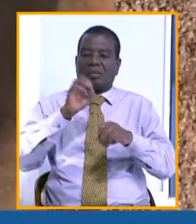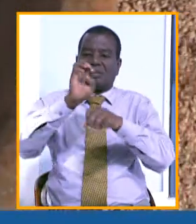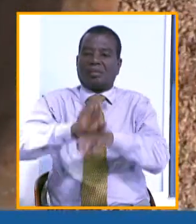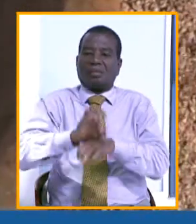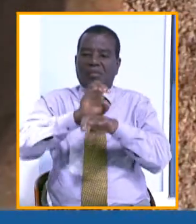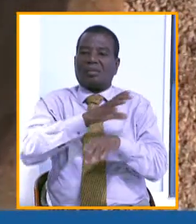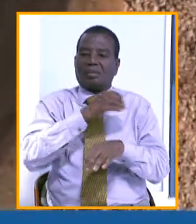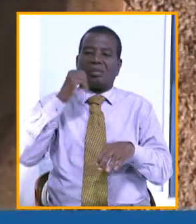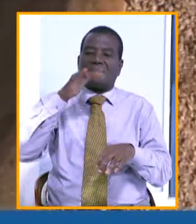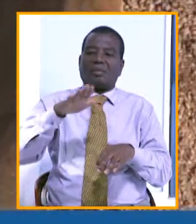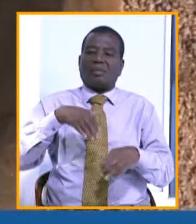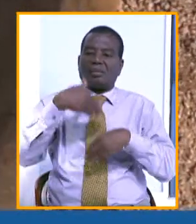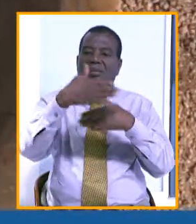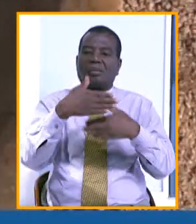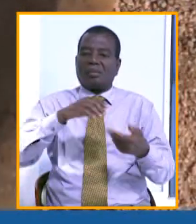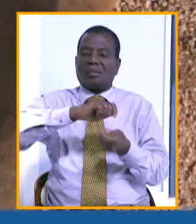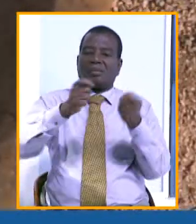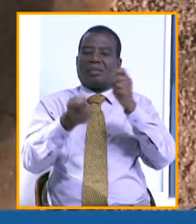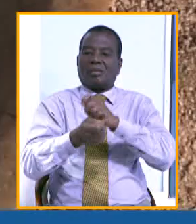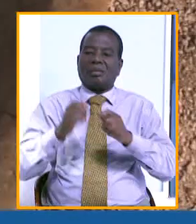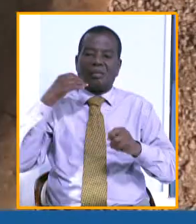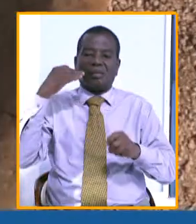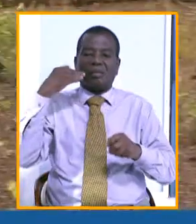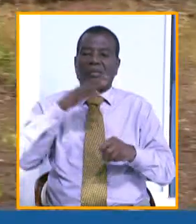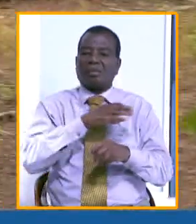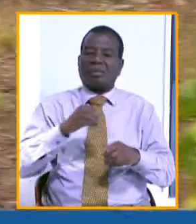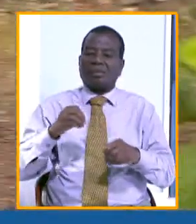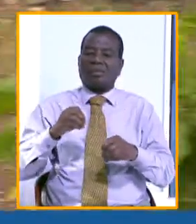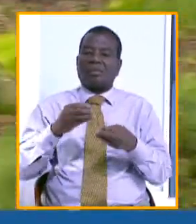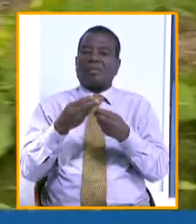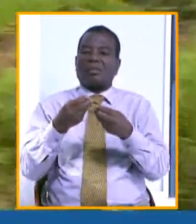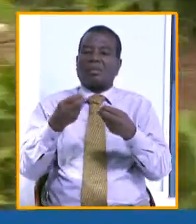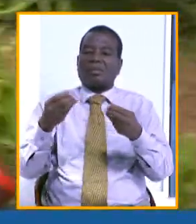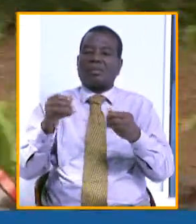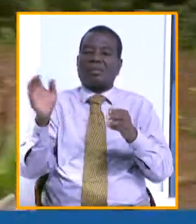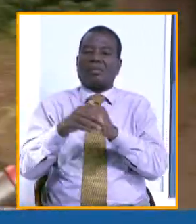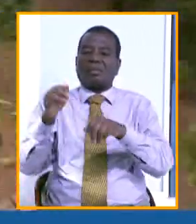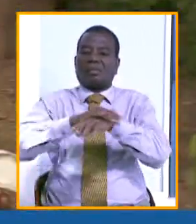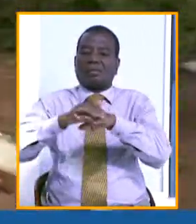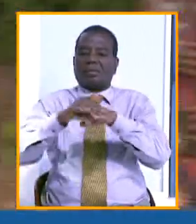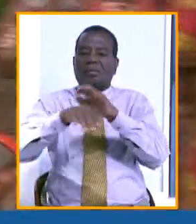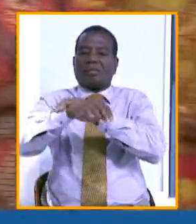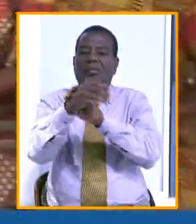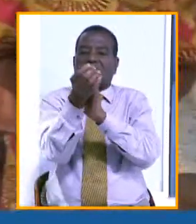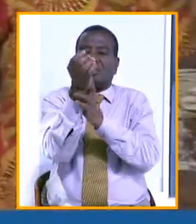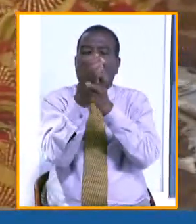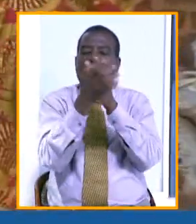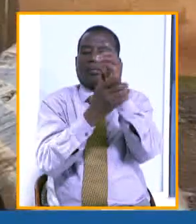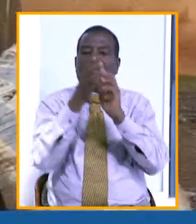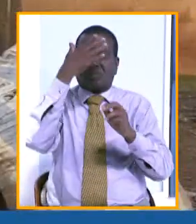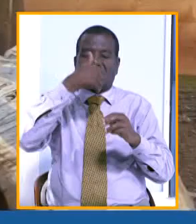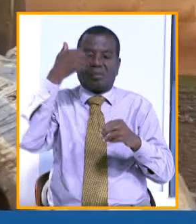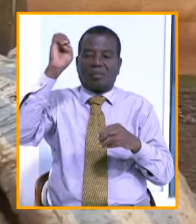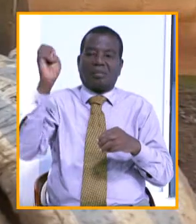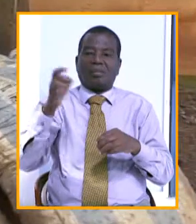traditionnels, ces femmes arrivent à transformer le fruit du macoré en des produits usuels comme la pommade ou les huiles alimentaires ou de beauté.